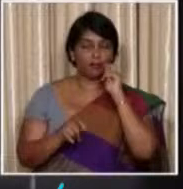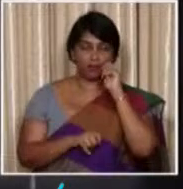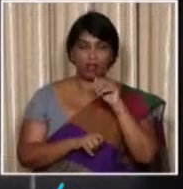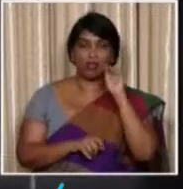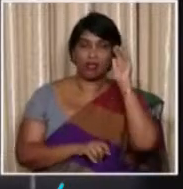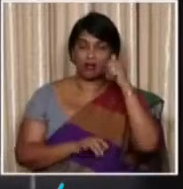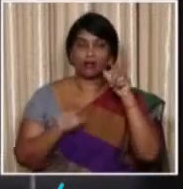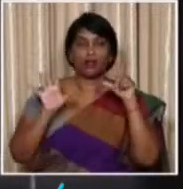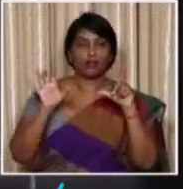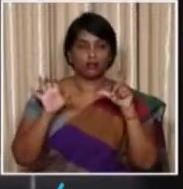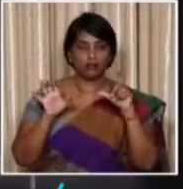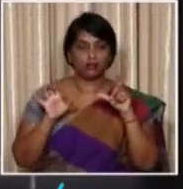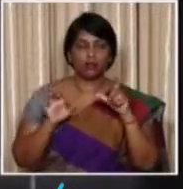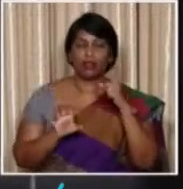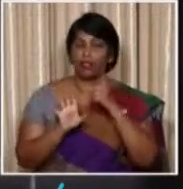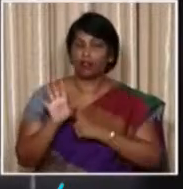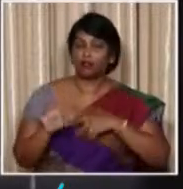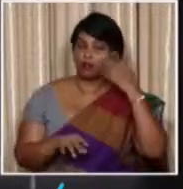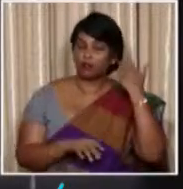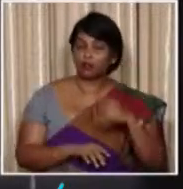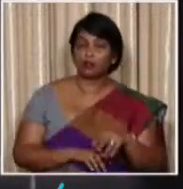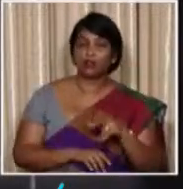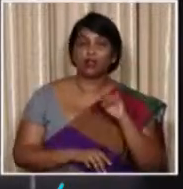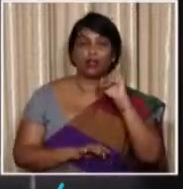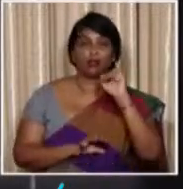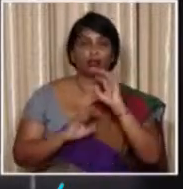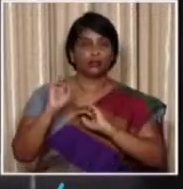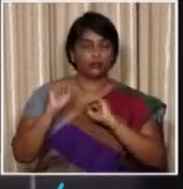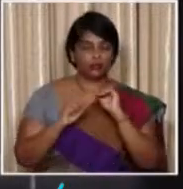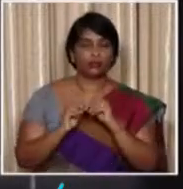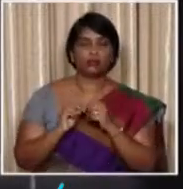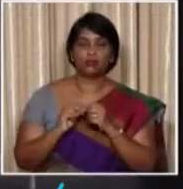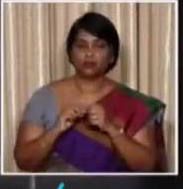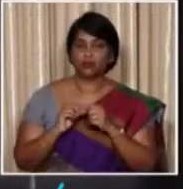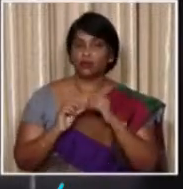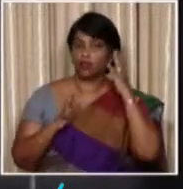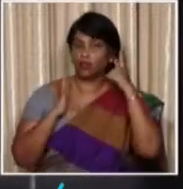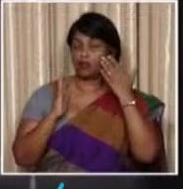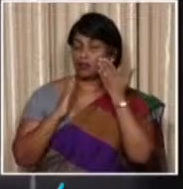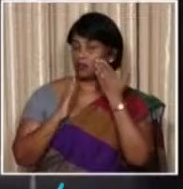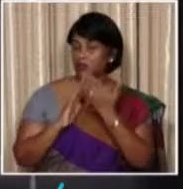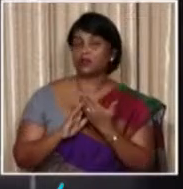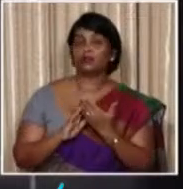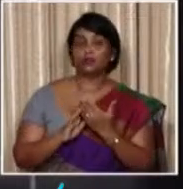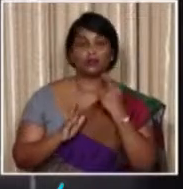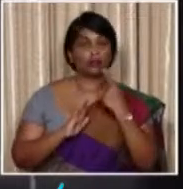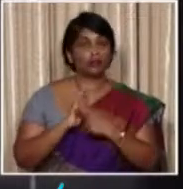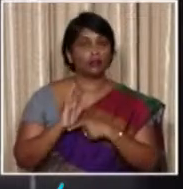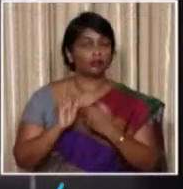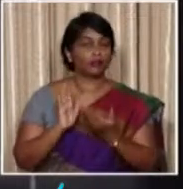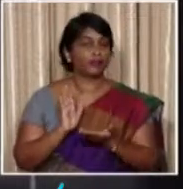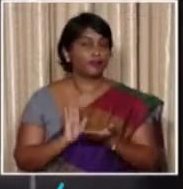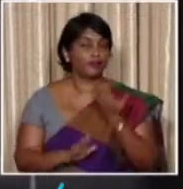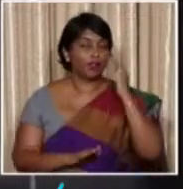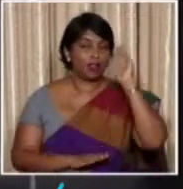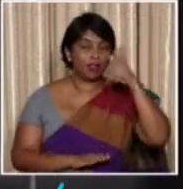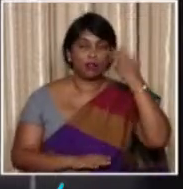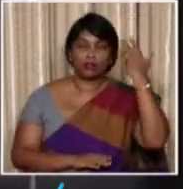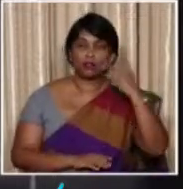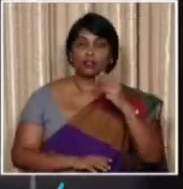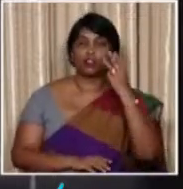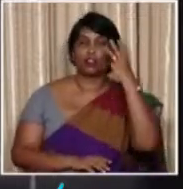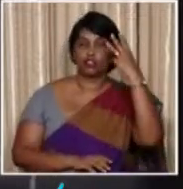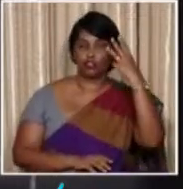අලි 7000යි වර්ෂයකට මිය යනවා 106ක් ඒ කියන්නේ මේ ලෝකේ බැලුවම ලංකාවට වඩා වැඩියෙන් අලි මිය යන රටවල්